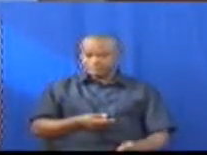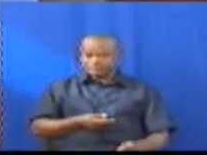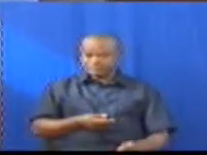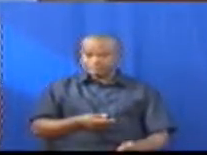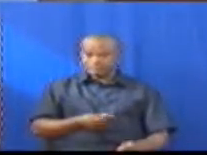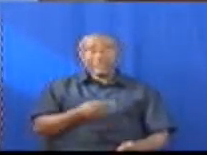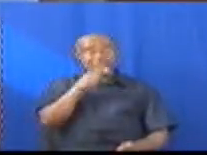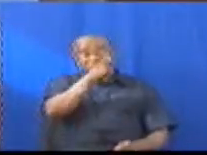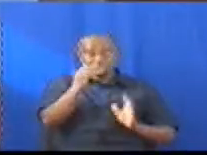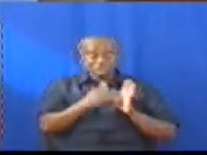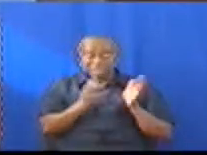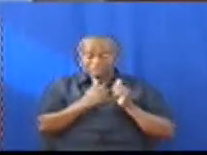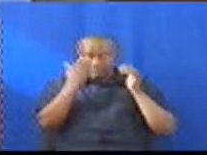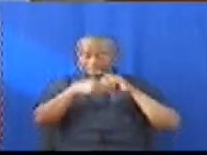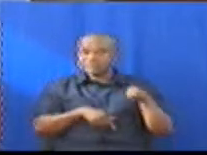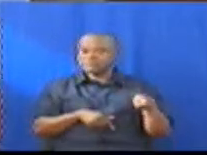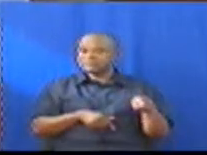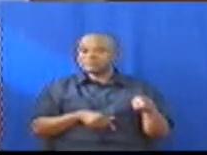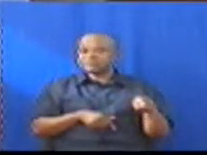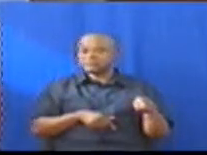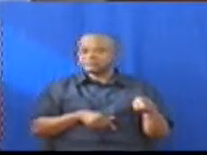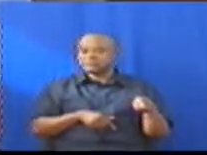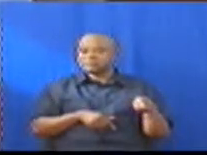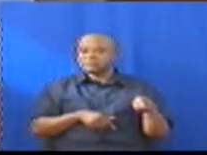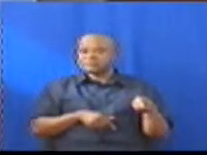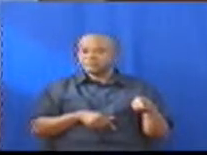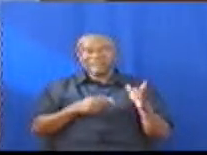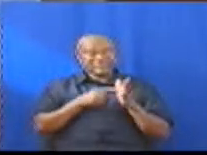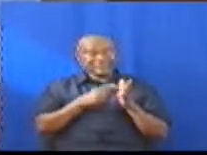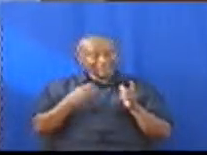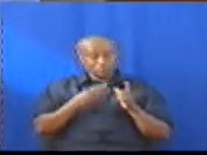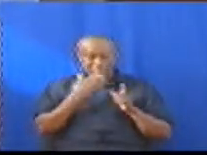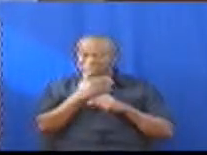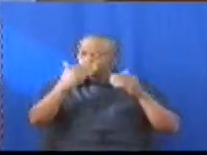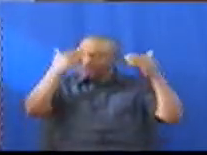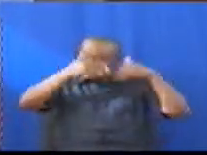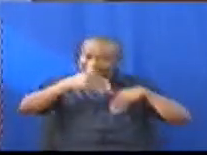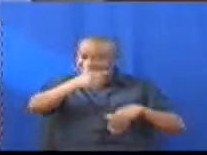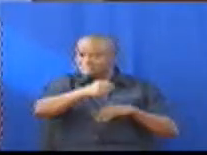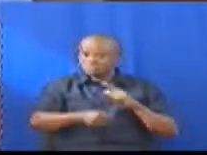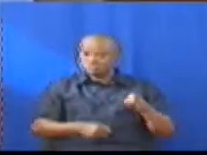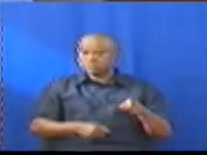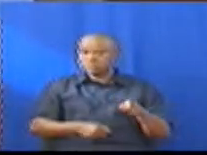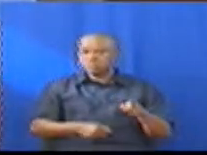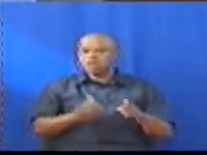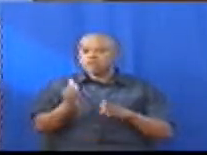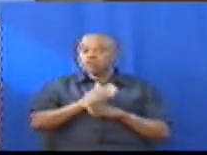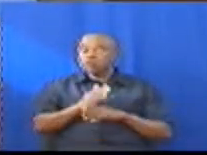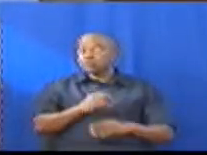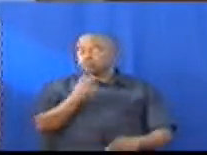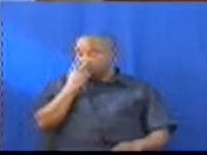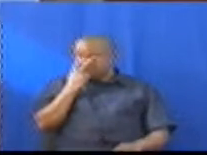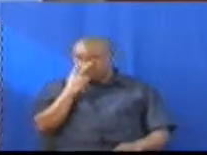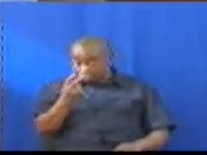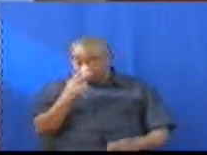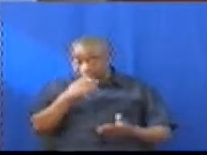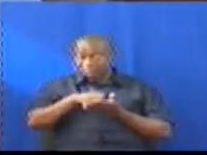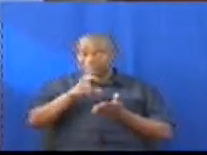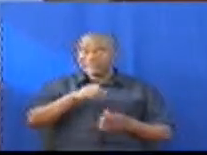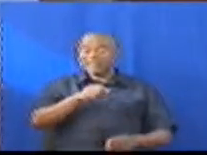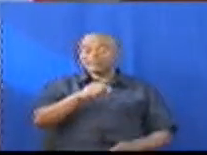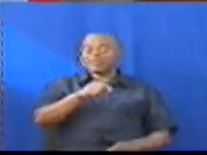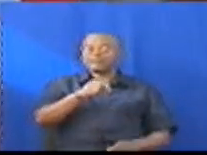darker. Imeongezeka kwa very dark day kwa ajili ya mtizamo mzima na maslahi yote ya nchi,